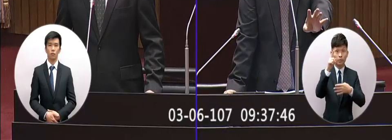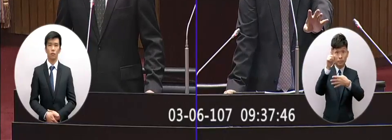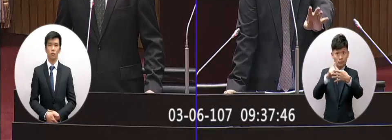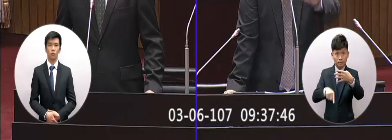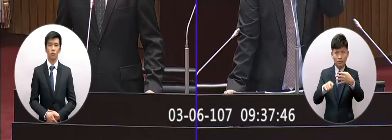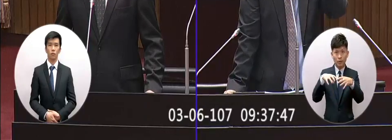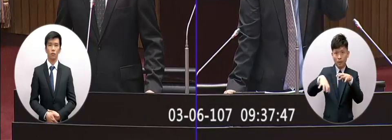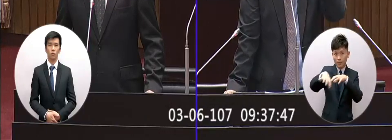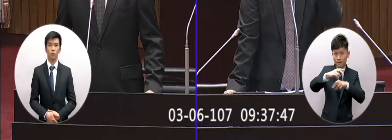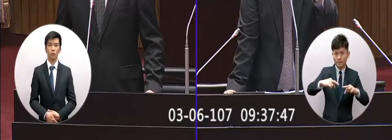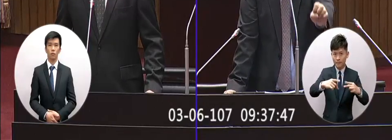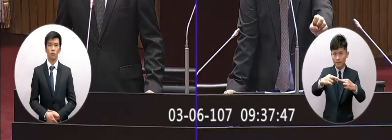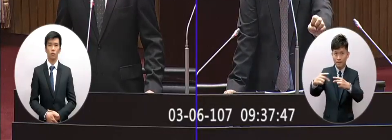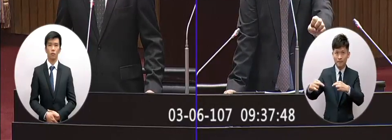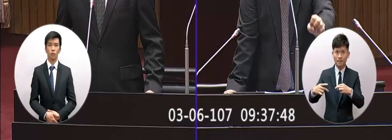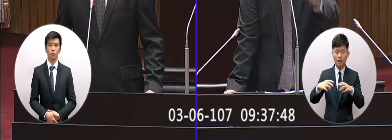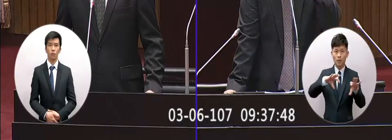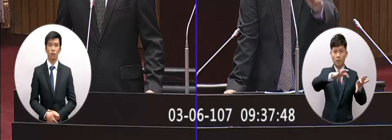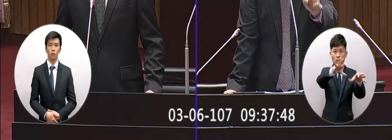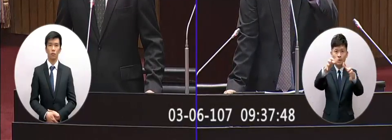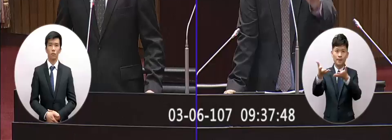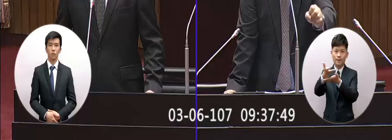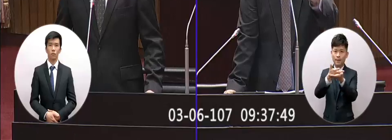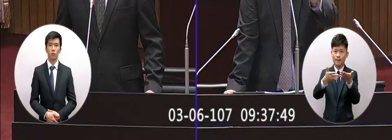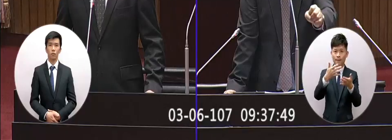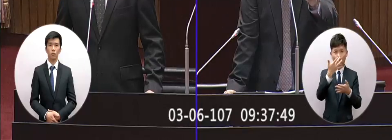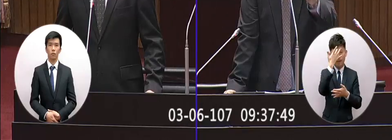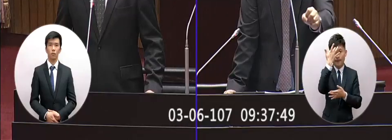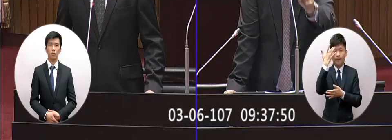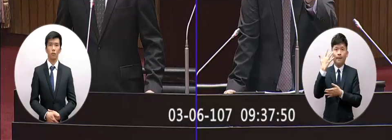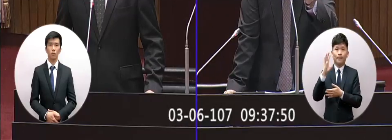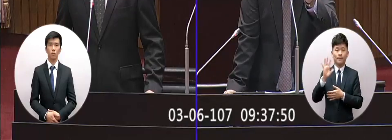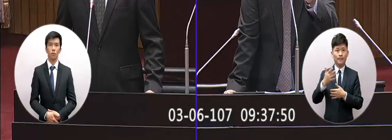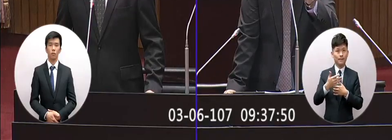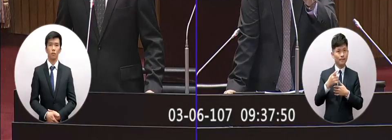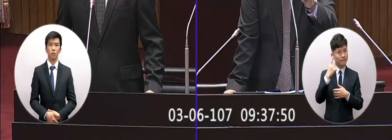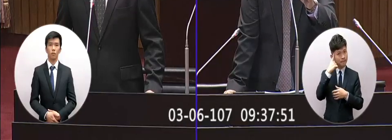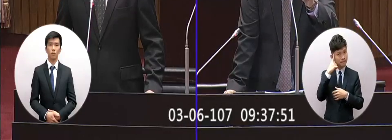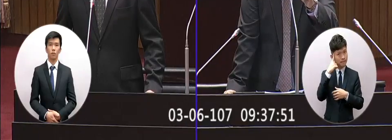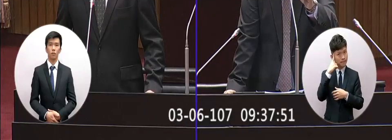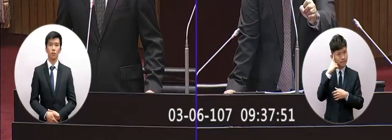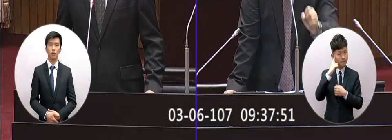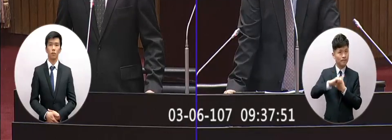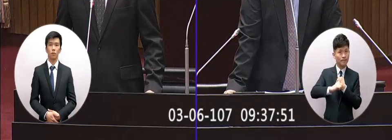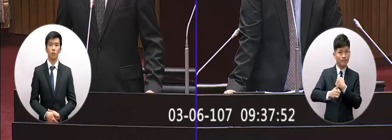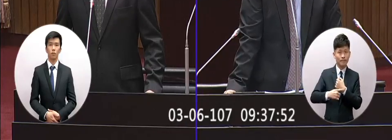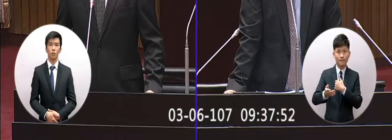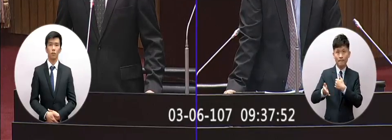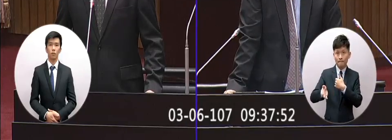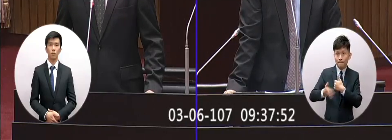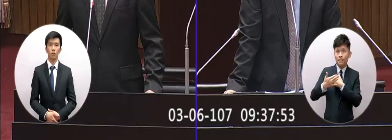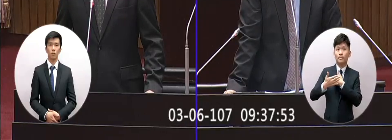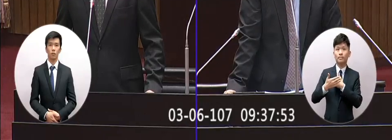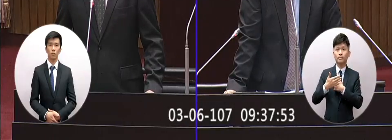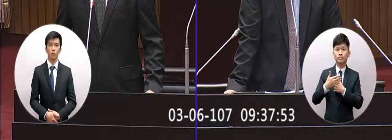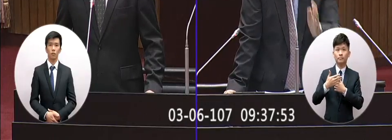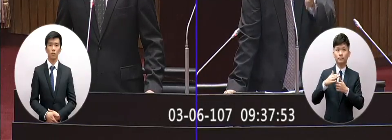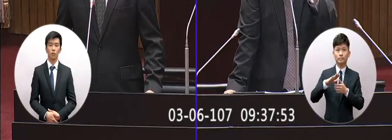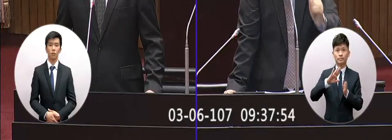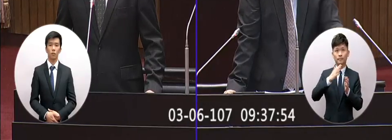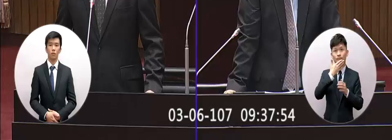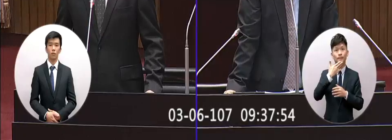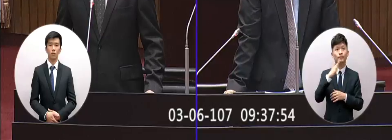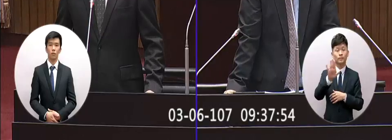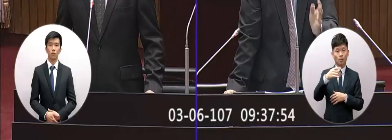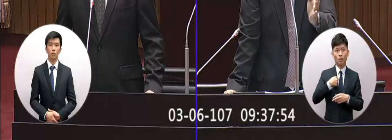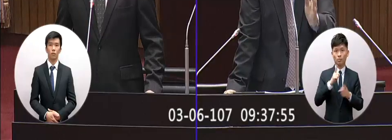不利的环境，在不利的国际环境中，创造有利台湾的外交这个情势，我对你